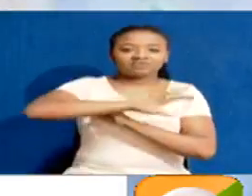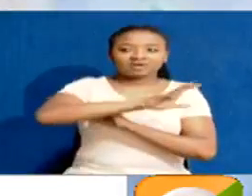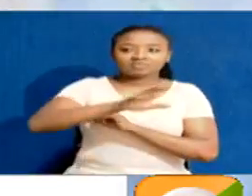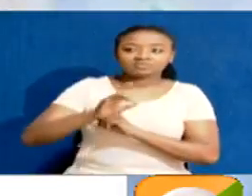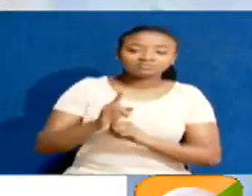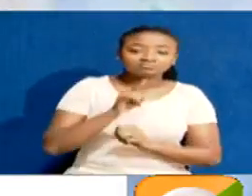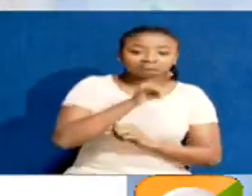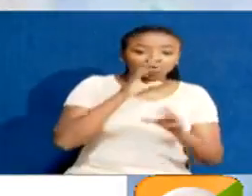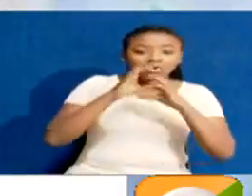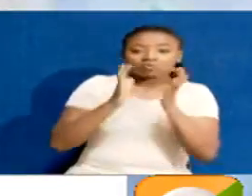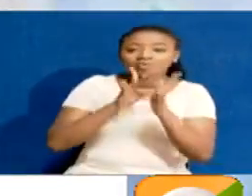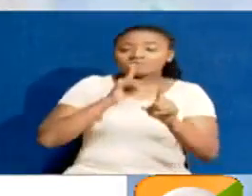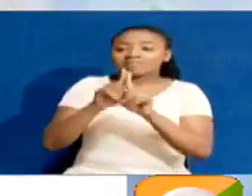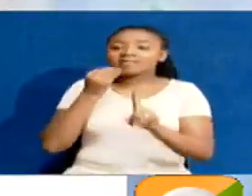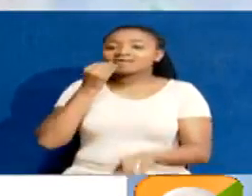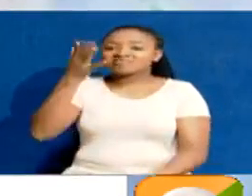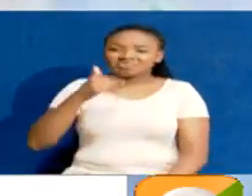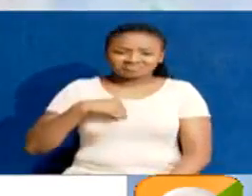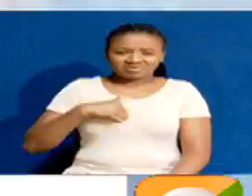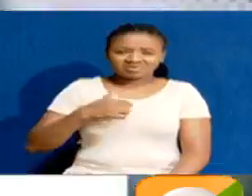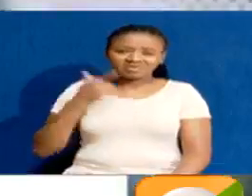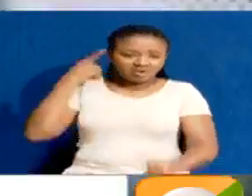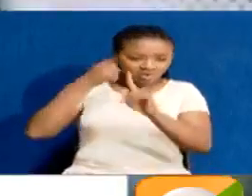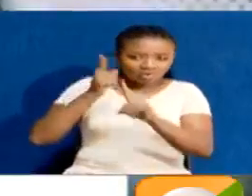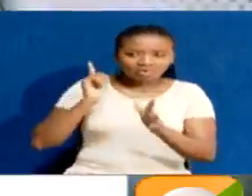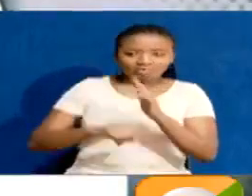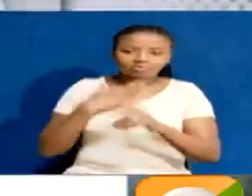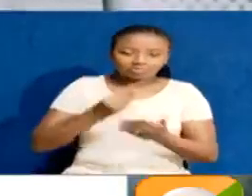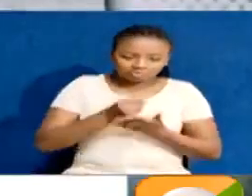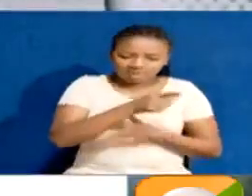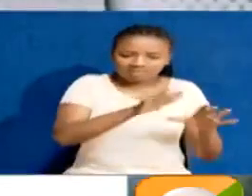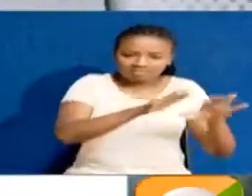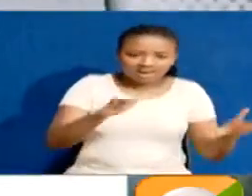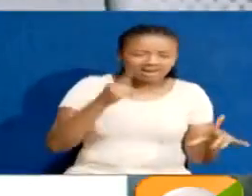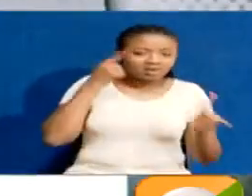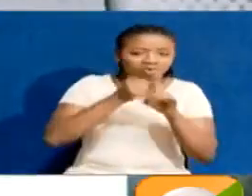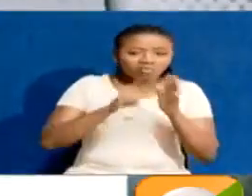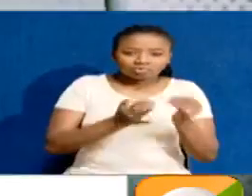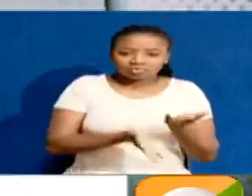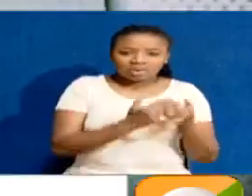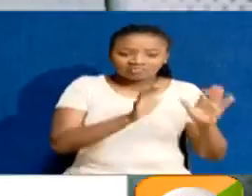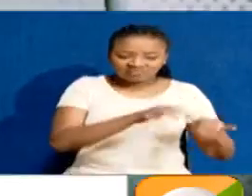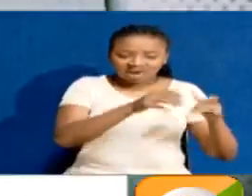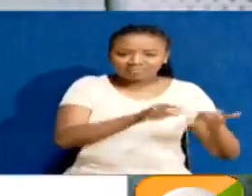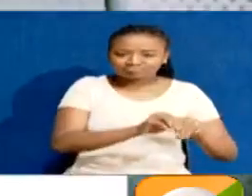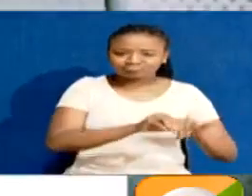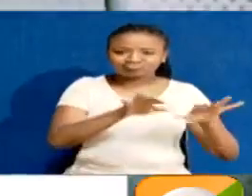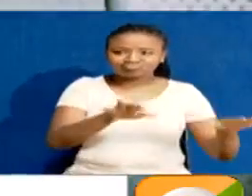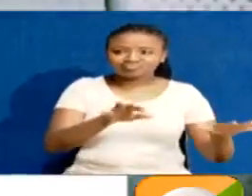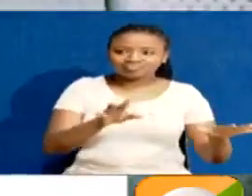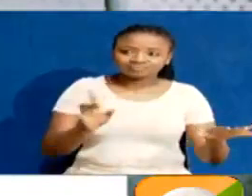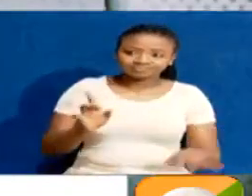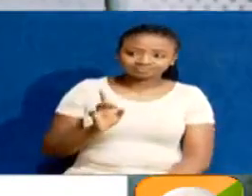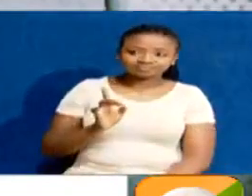marehemu alizungumza na nduguye mdogo na kumweleza dhamira yake ya kununua kipande cha ardhi kwa upanuzi wa kilimo Jumatatu mwendo wa saa